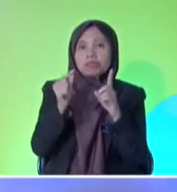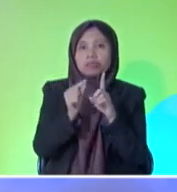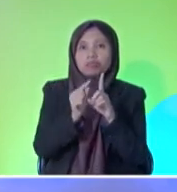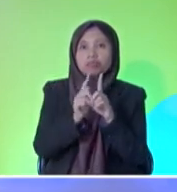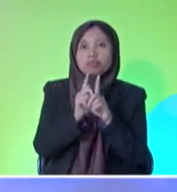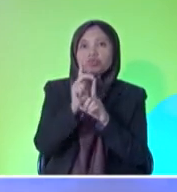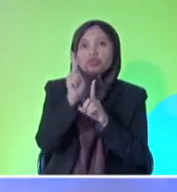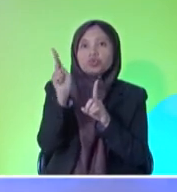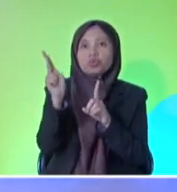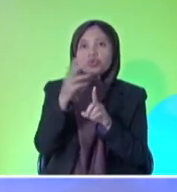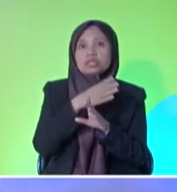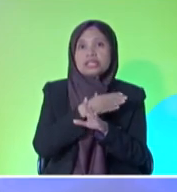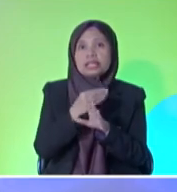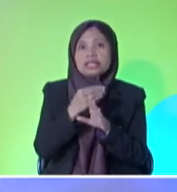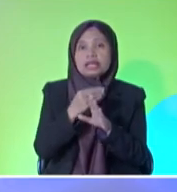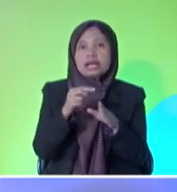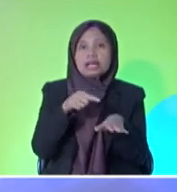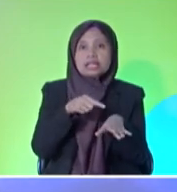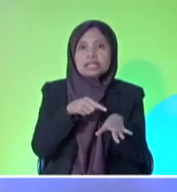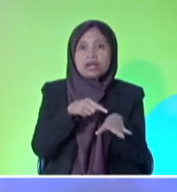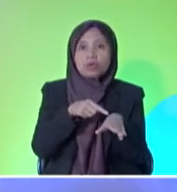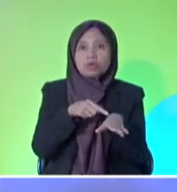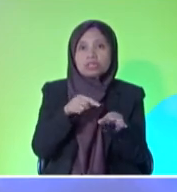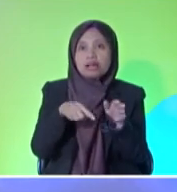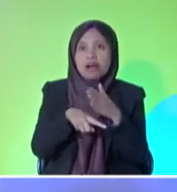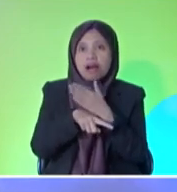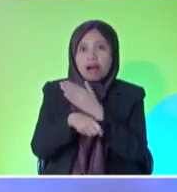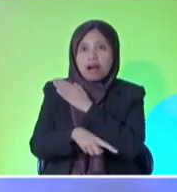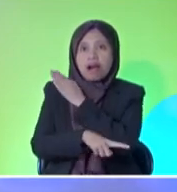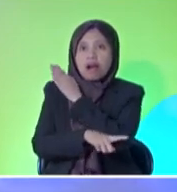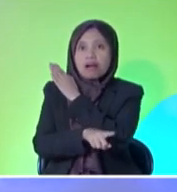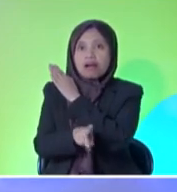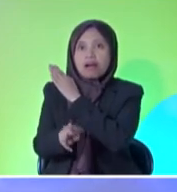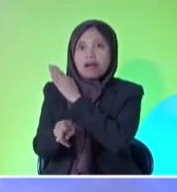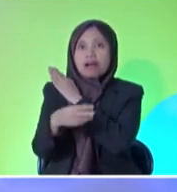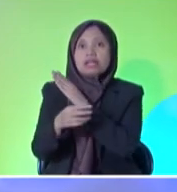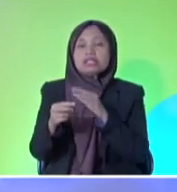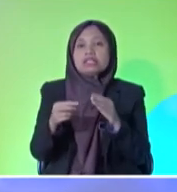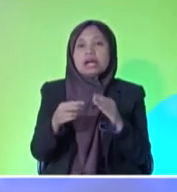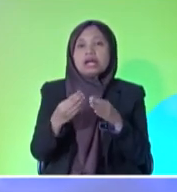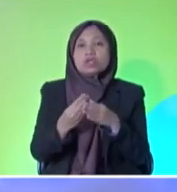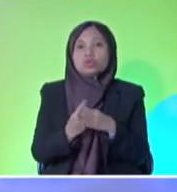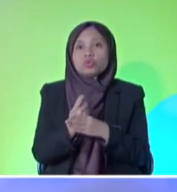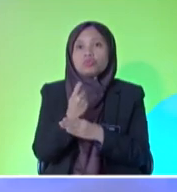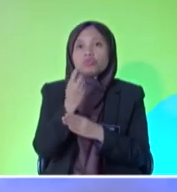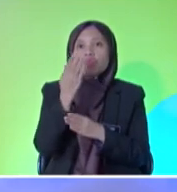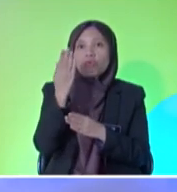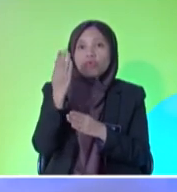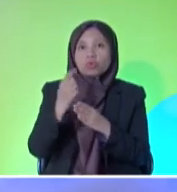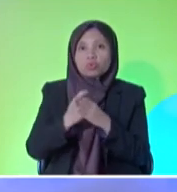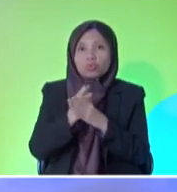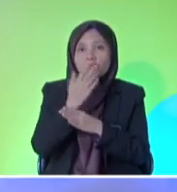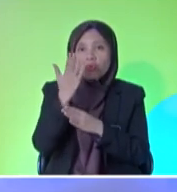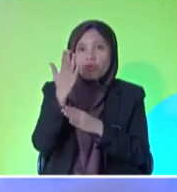pen itu Nah itu maksudnya bercambah jadi kita kayaknya pastikan setiap hari kita siram air untuk buku itu sebelum dia